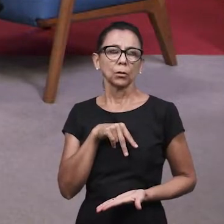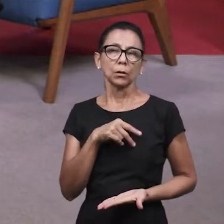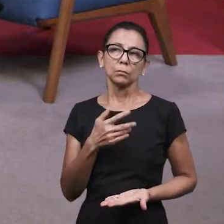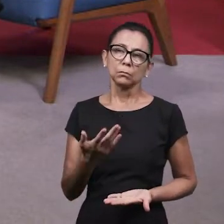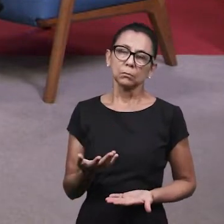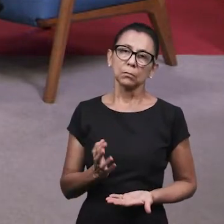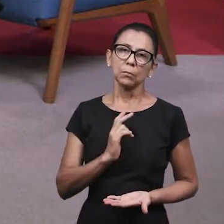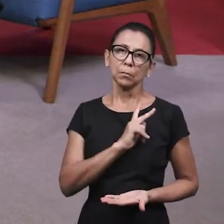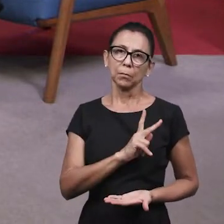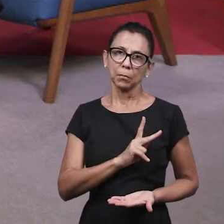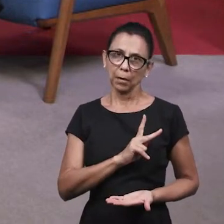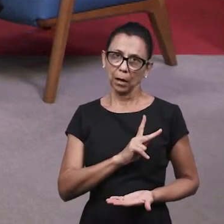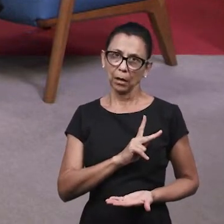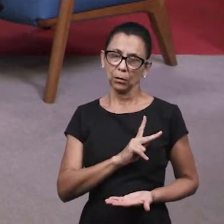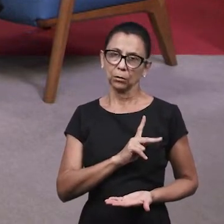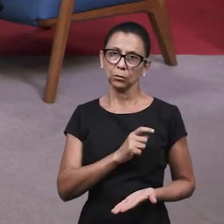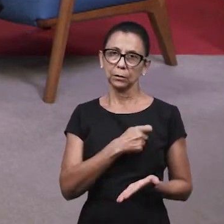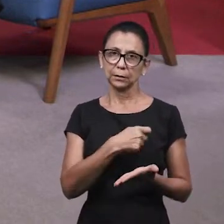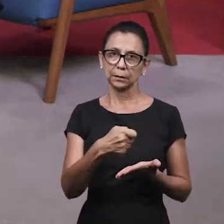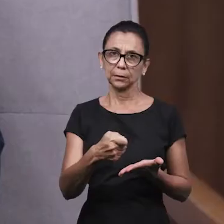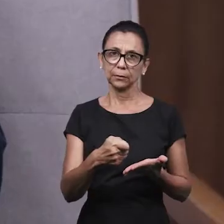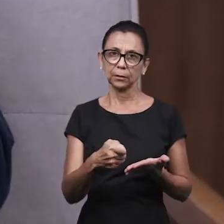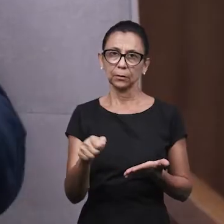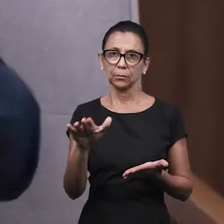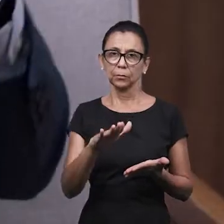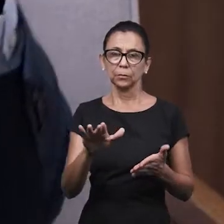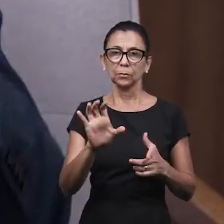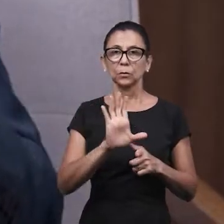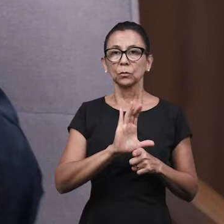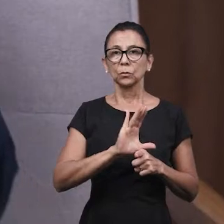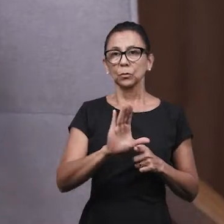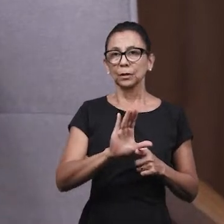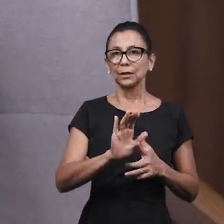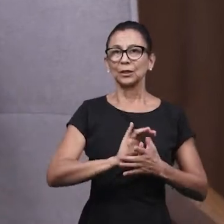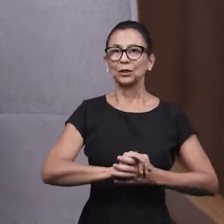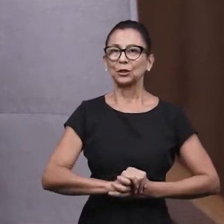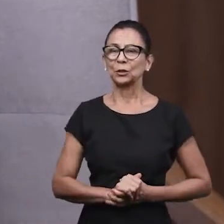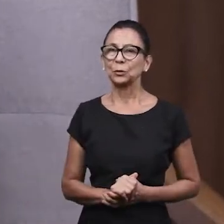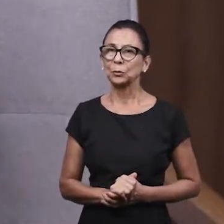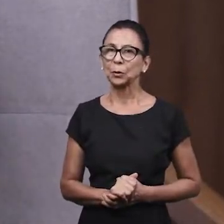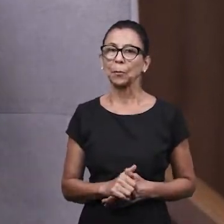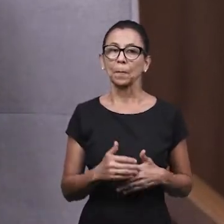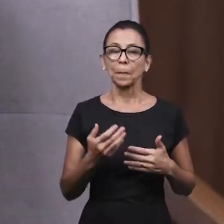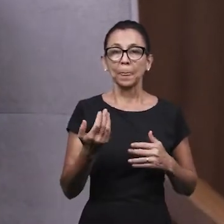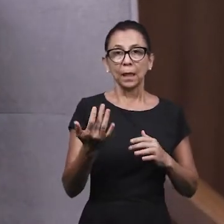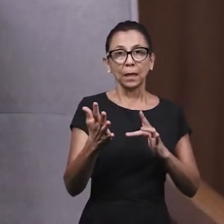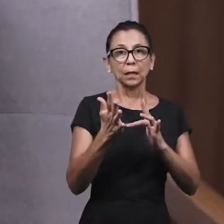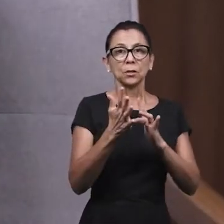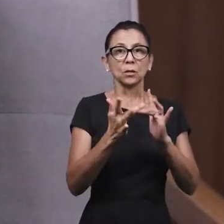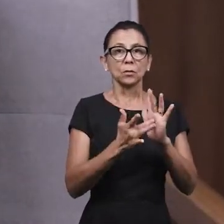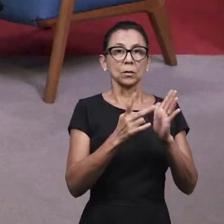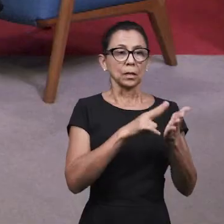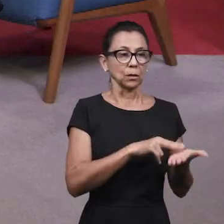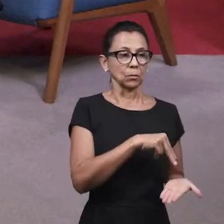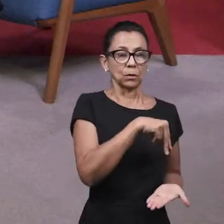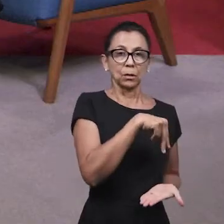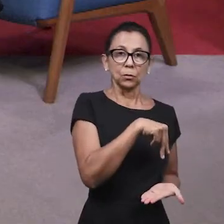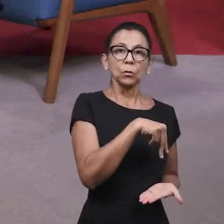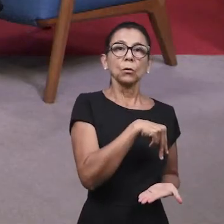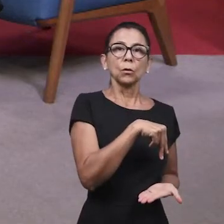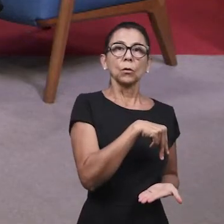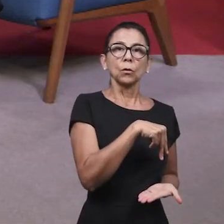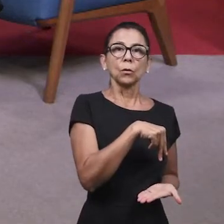la résurrection de Jésus, l'homme aussi, il ressuscitera. Le troisième